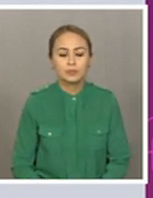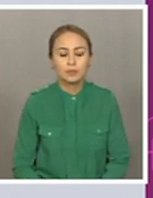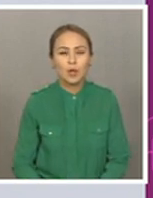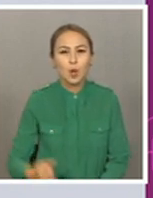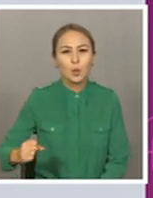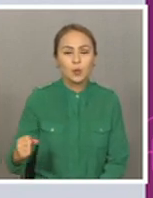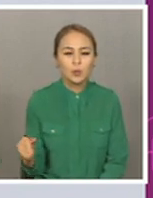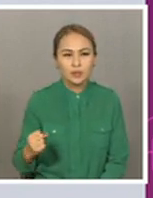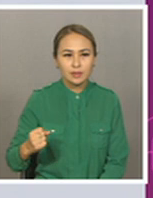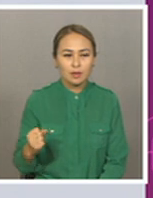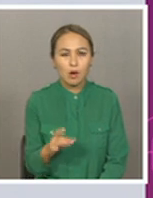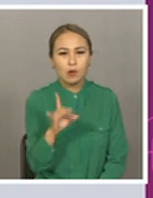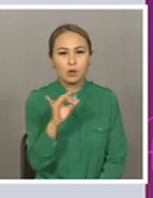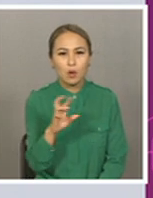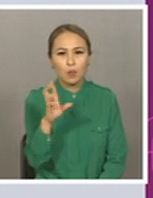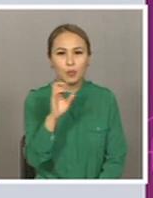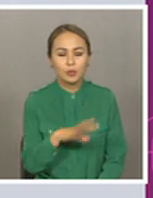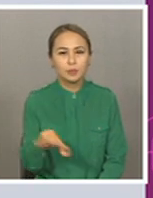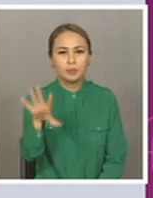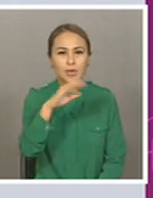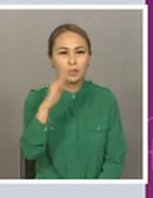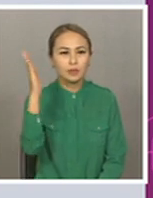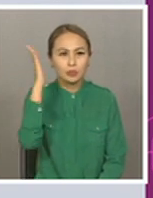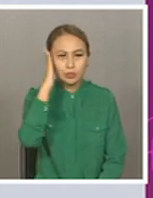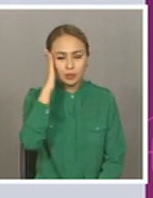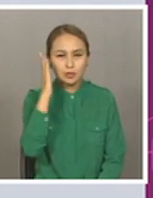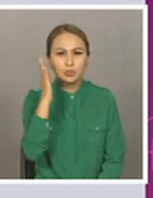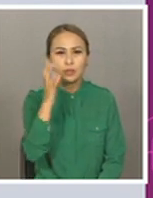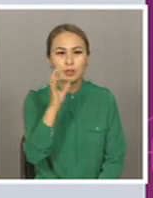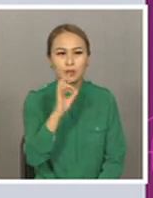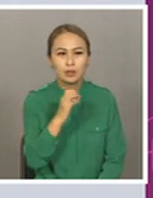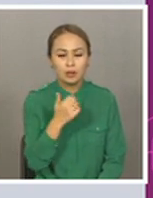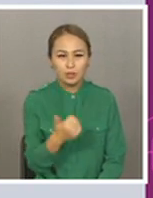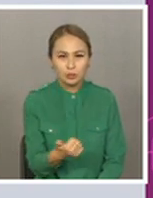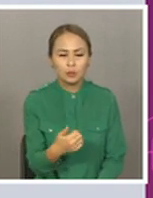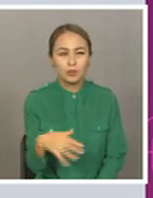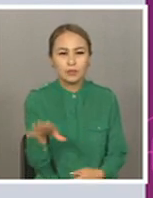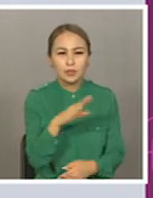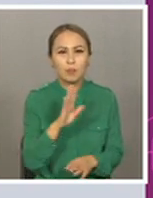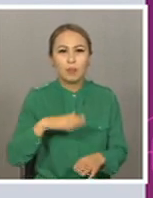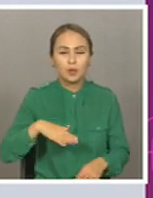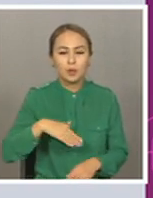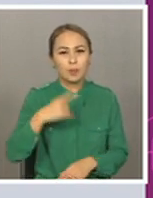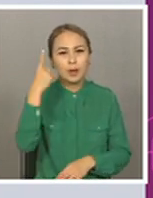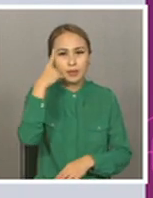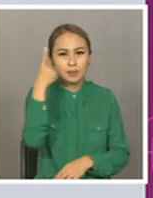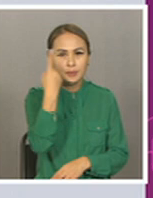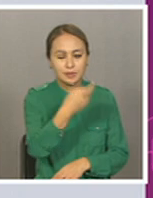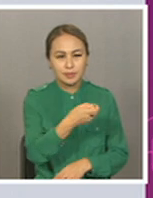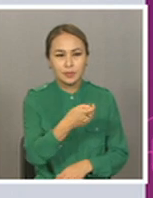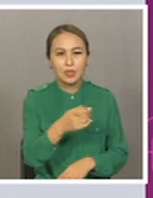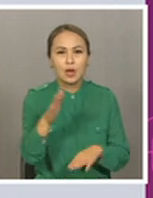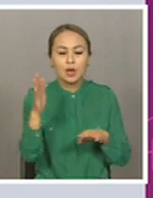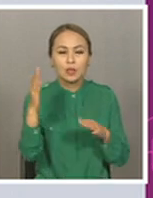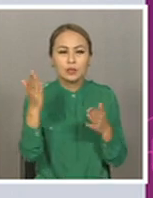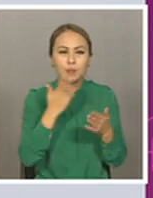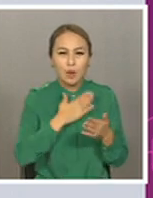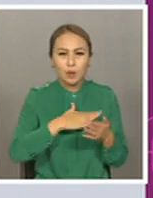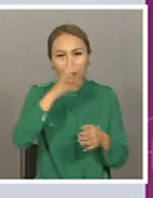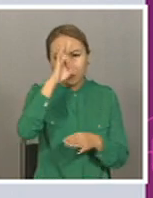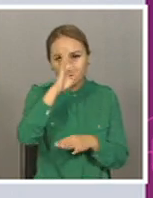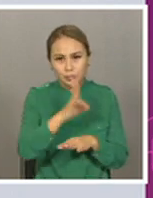Достар, робот ұйықтасын. Жақсы ма? Оған кейін хабарласамыз. Қайырлы түн,